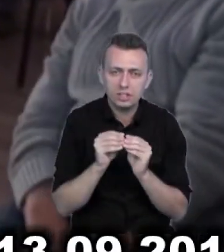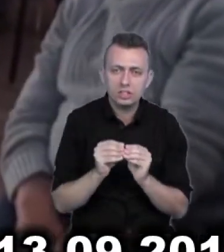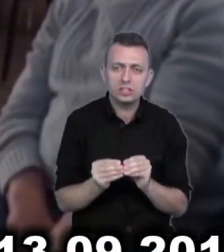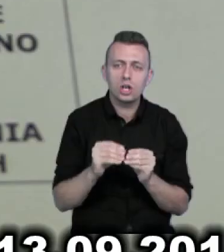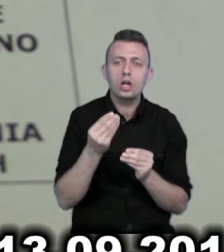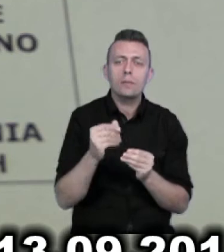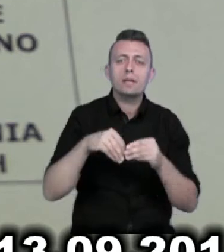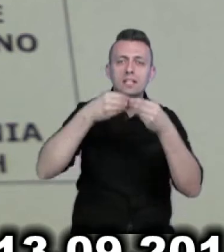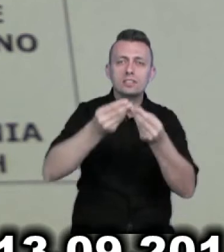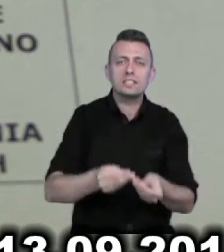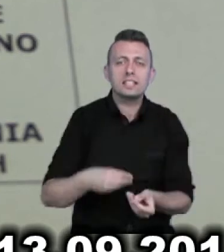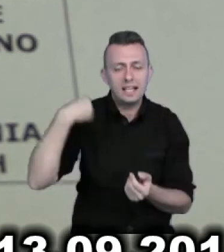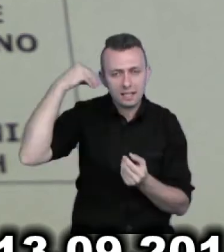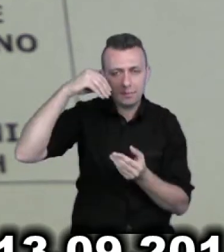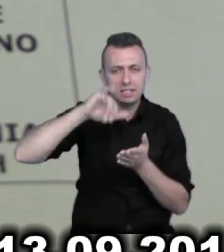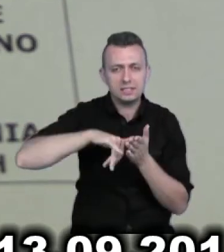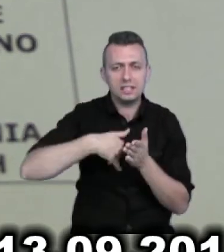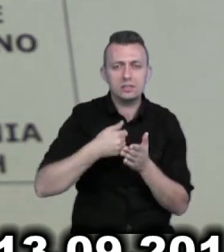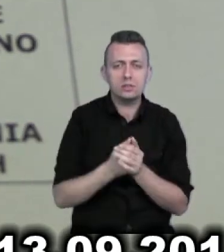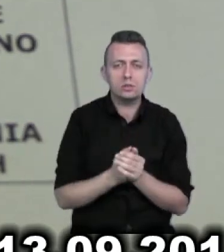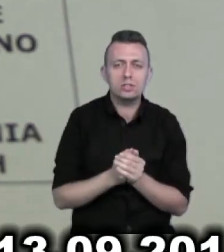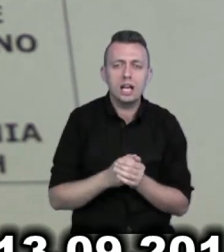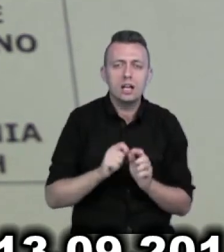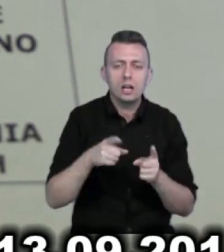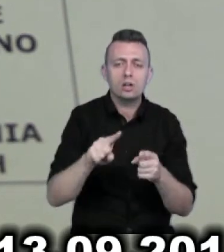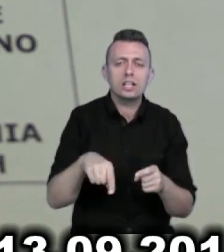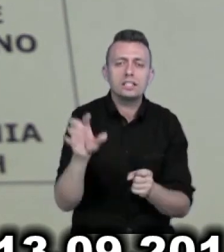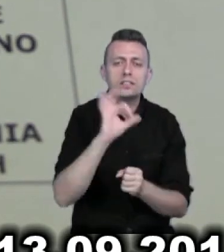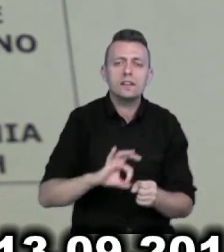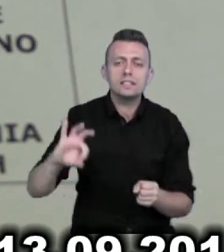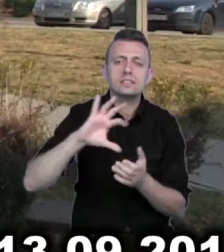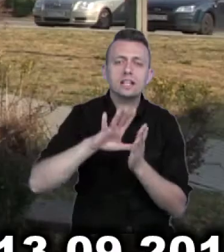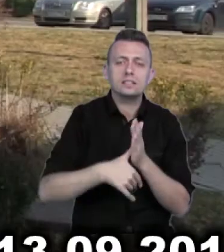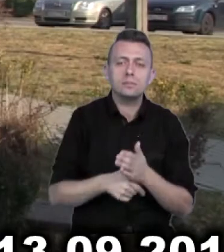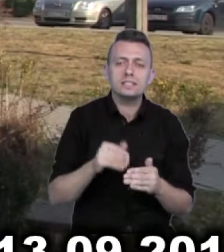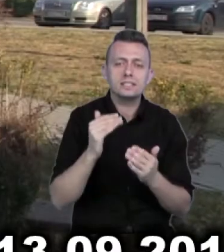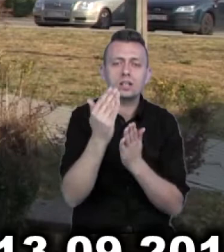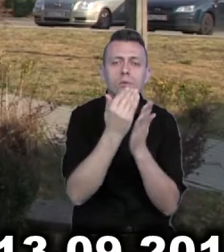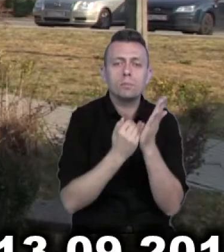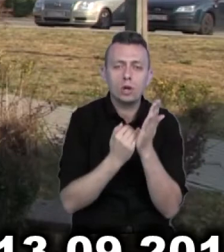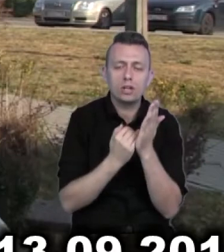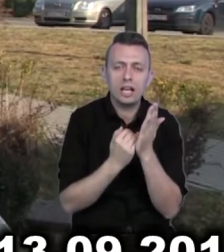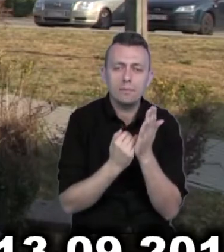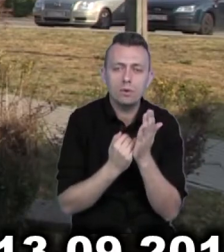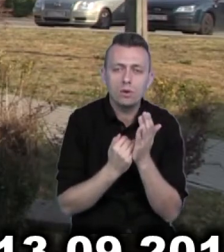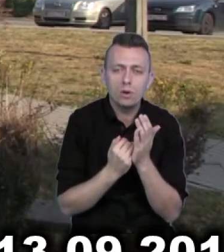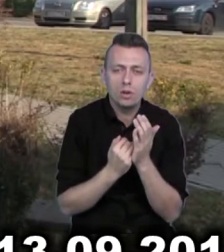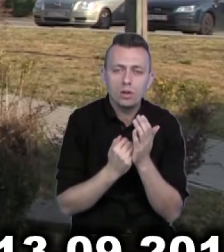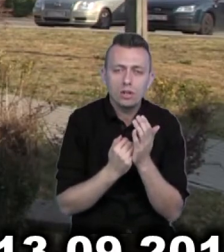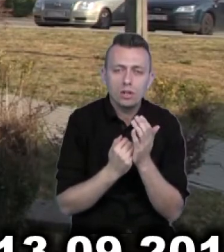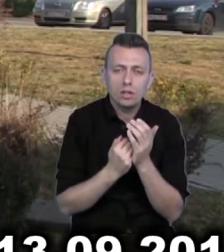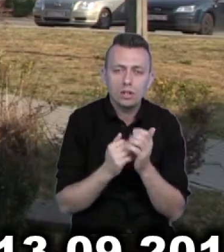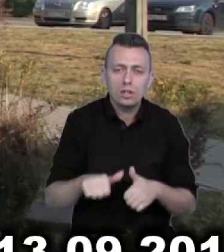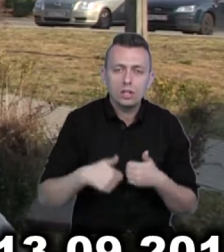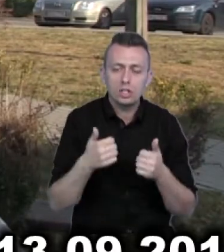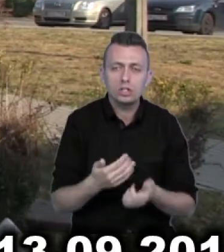Kutno, realizowane w ramach miejskiego programu profilaktyki i rozwiązywania problemów alkoholowych. Mam jeszcze wielką, ogromną prośbę do mieszkańców Kutna.